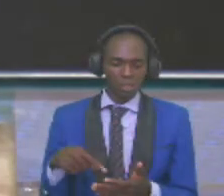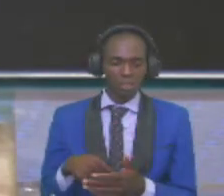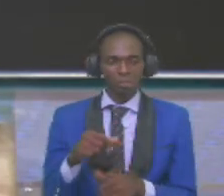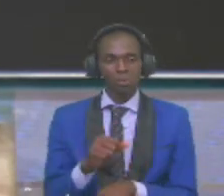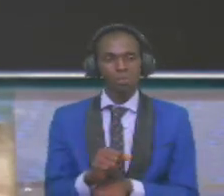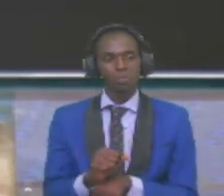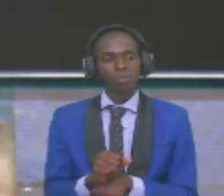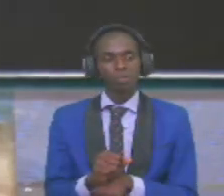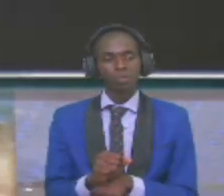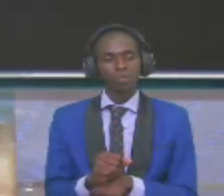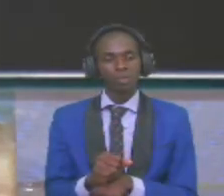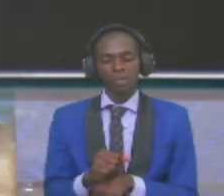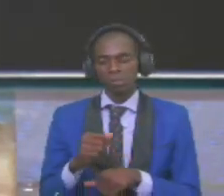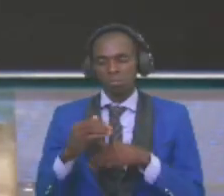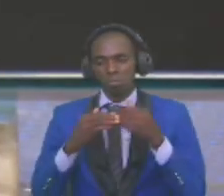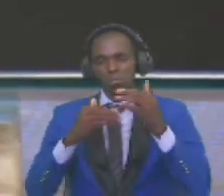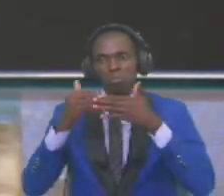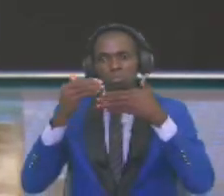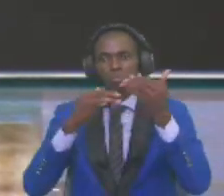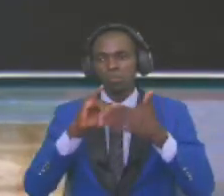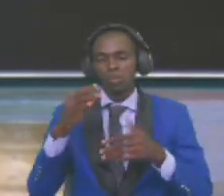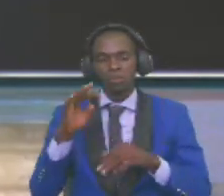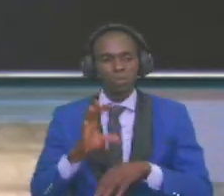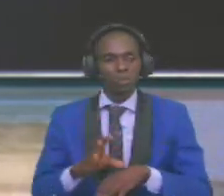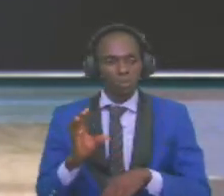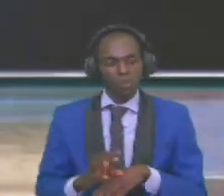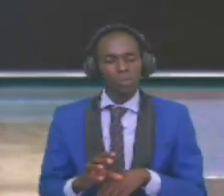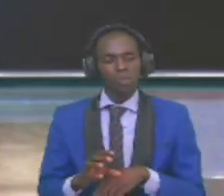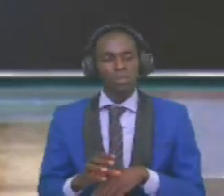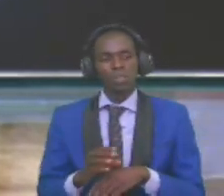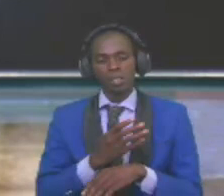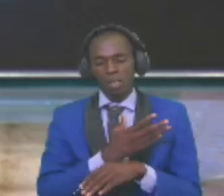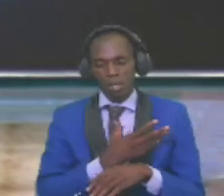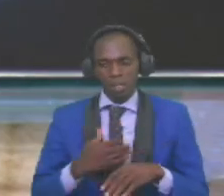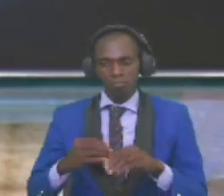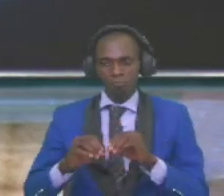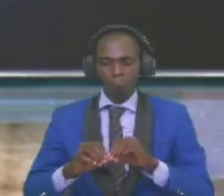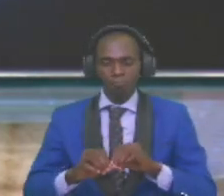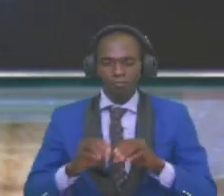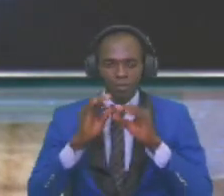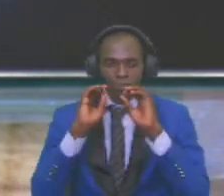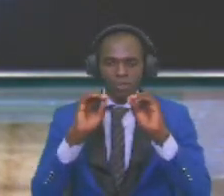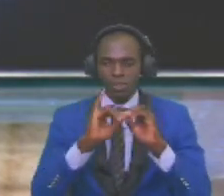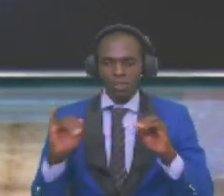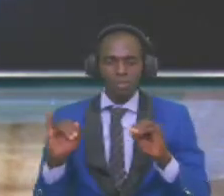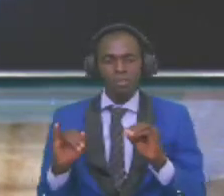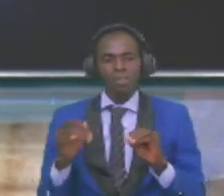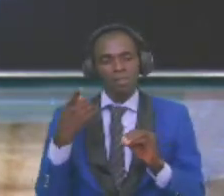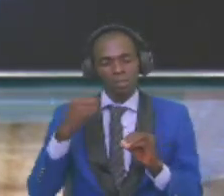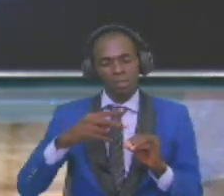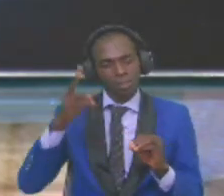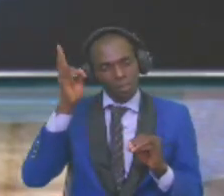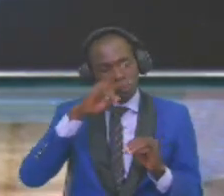ayant ce ministère l'édification de l'église holmes l'élimination des